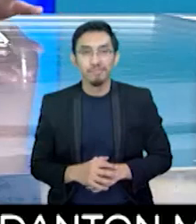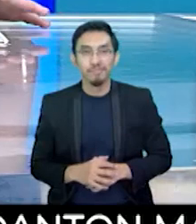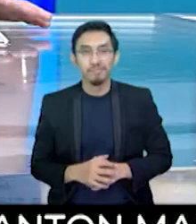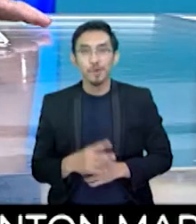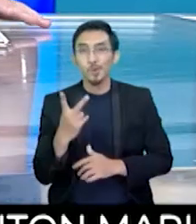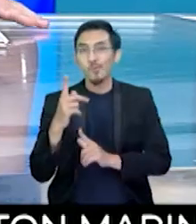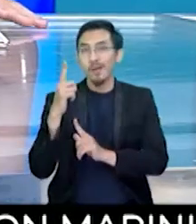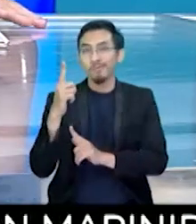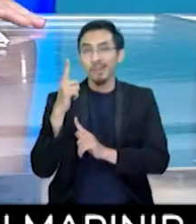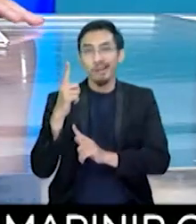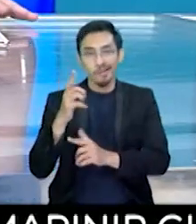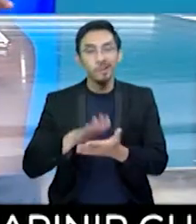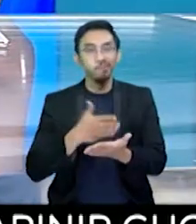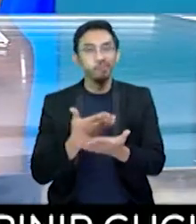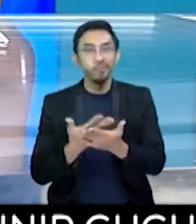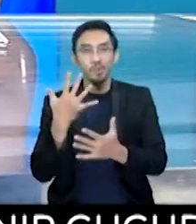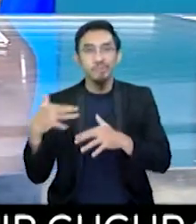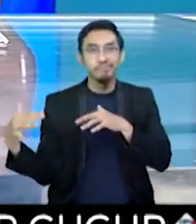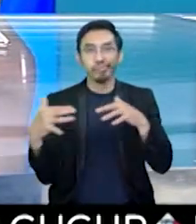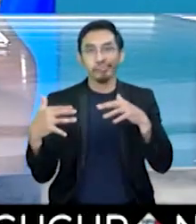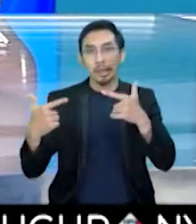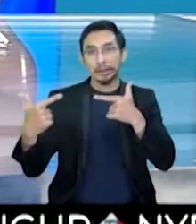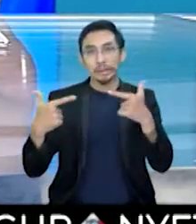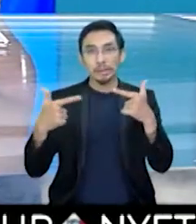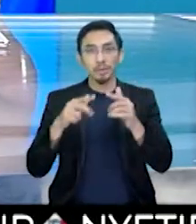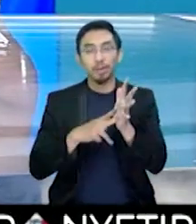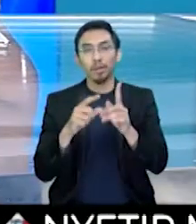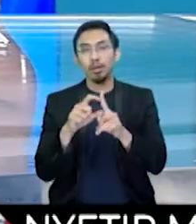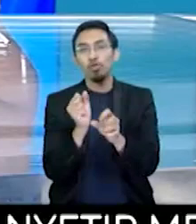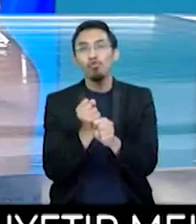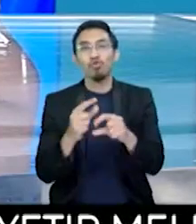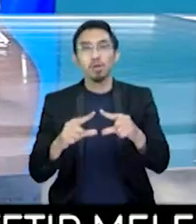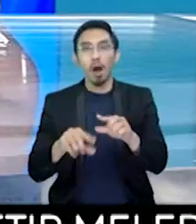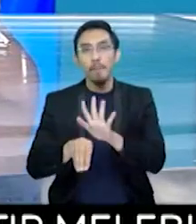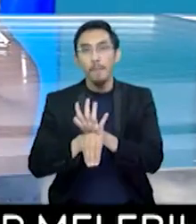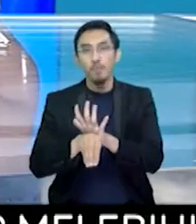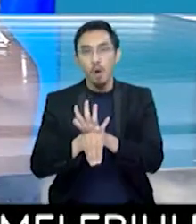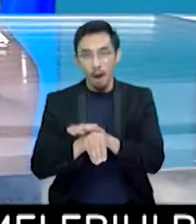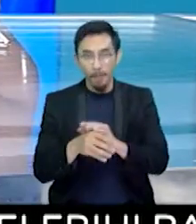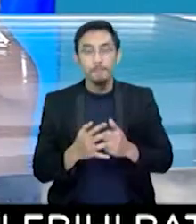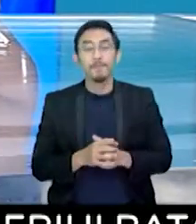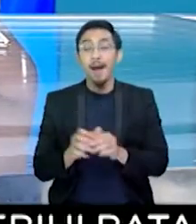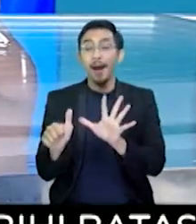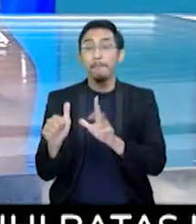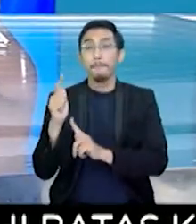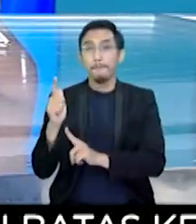Dua prajurit TNI gugur dalam penyerangan kelompok kriminal bersenjata di Duga, Papua, sementara 6 prajurit